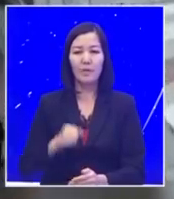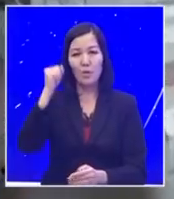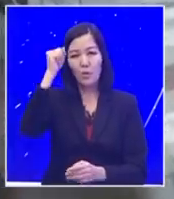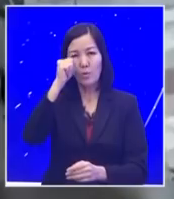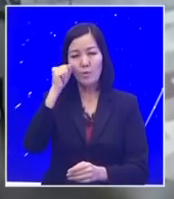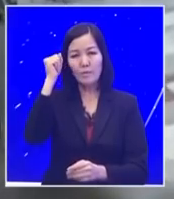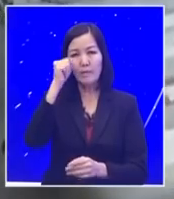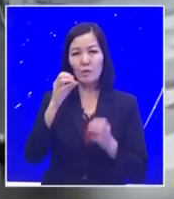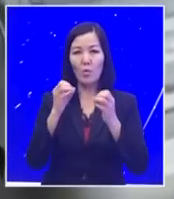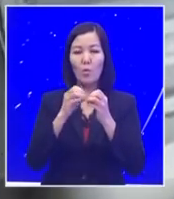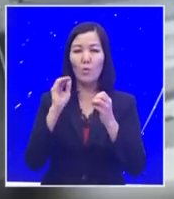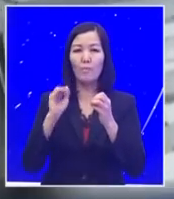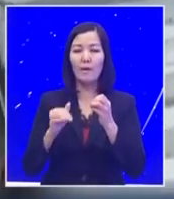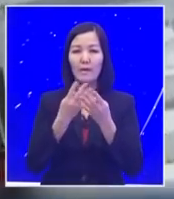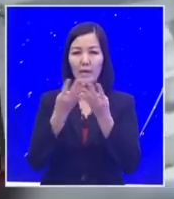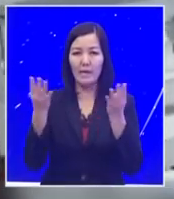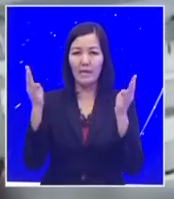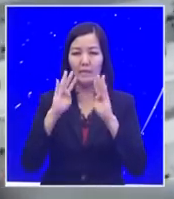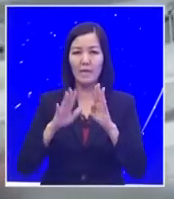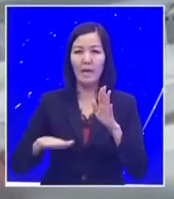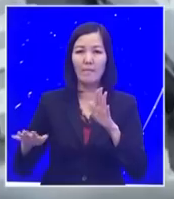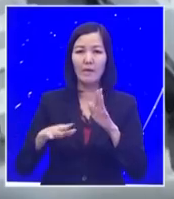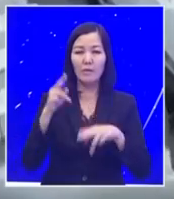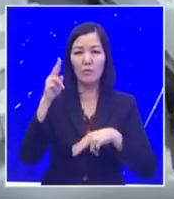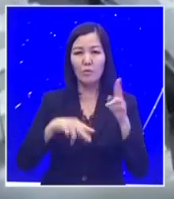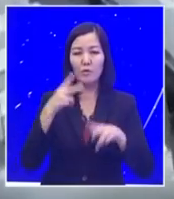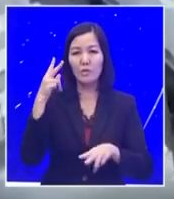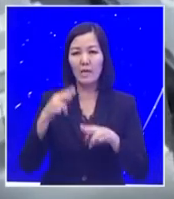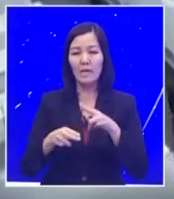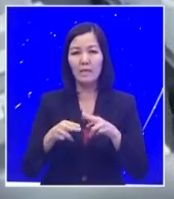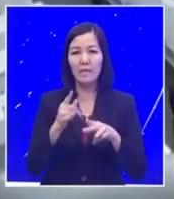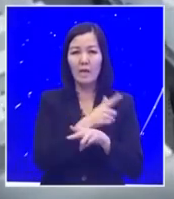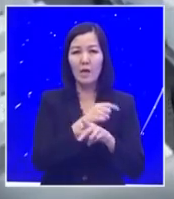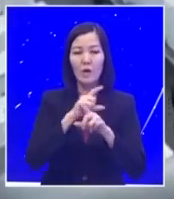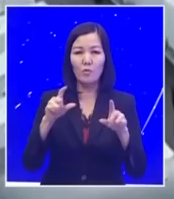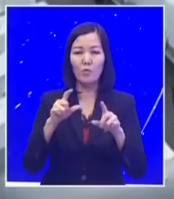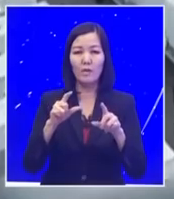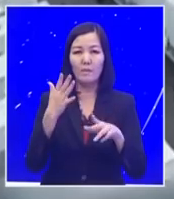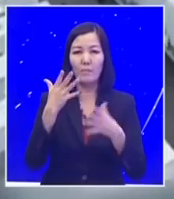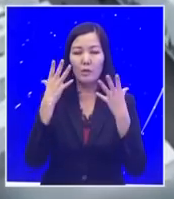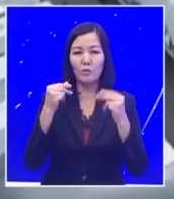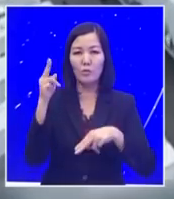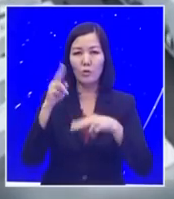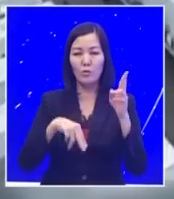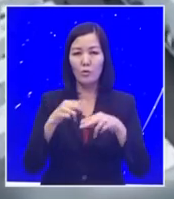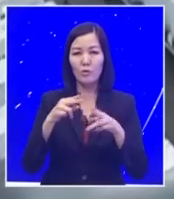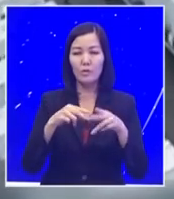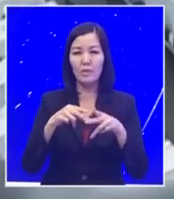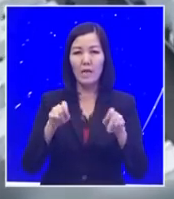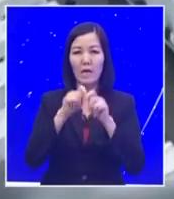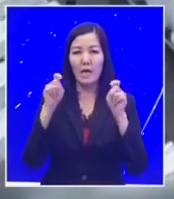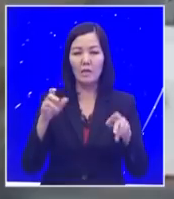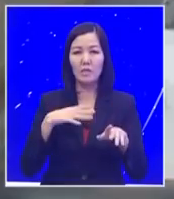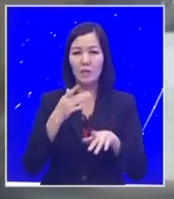Өзбекстанда 10 000 адамға арналған карантиндік аймақтың құрылысы аяқталды. Өзбектер аурухананы 5 күнде салып тастады. Сөйтіп кеше бұл